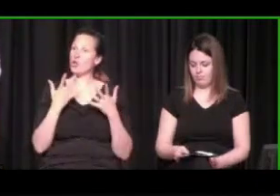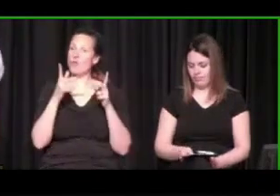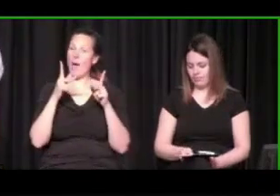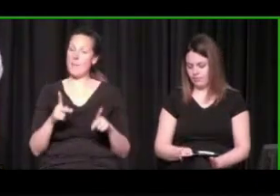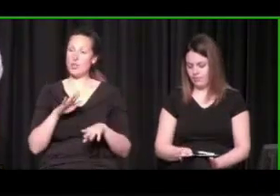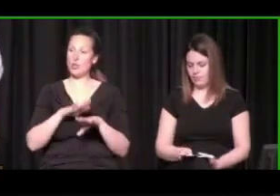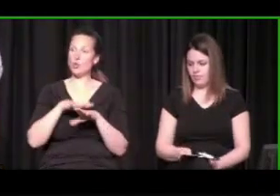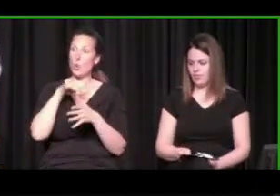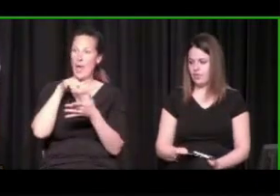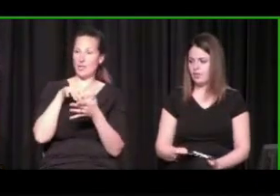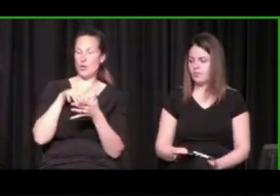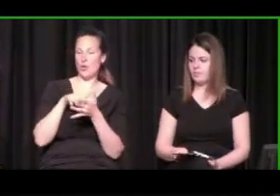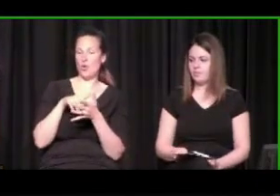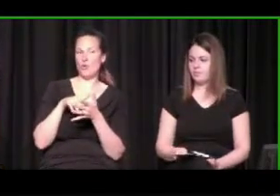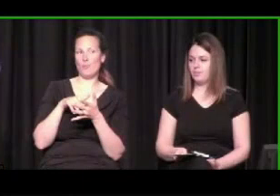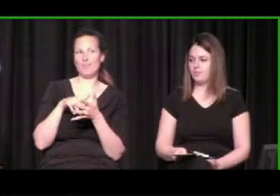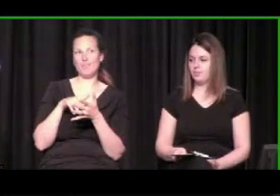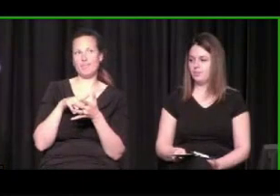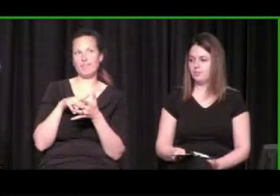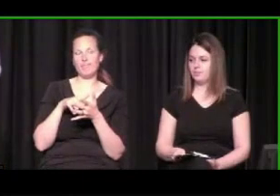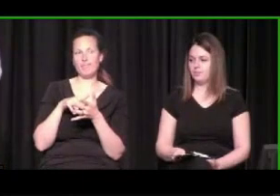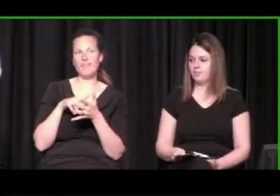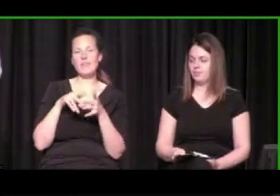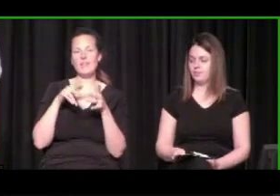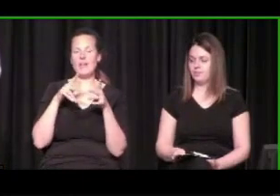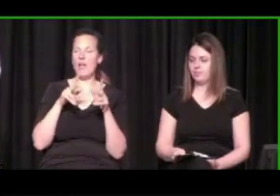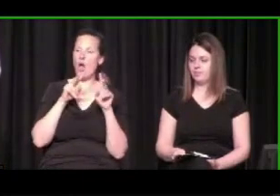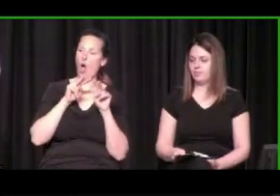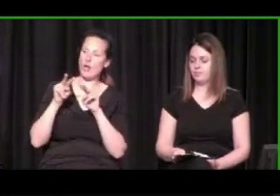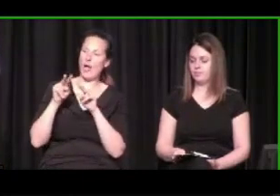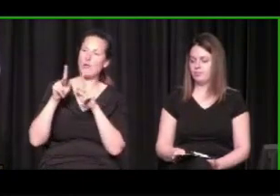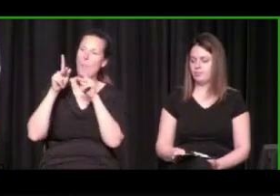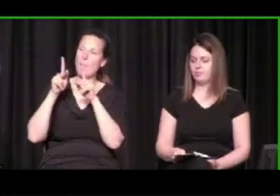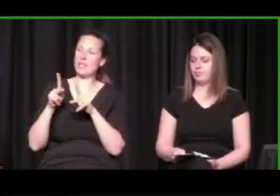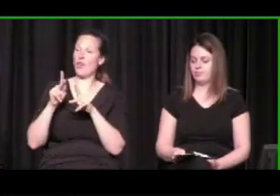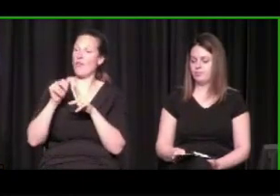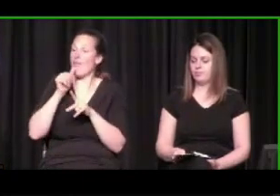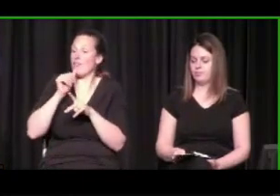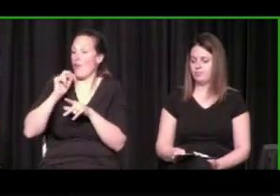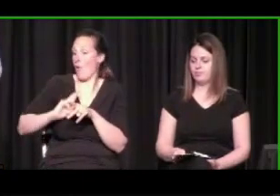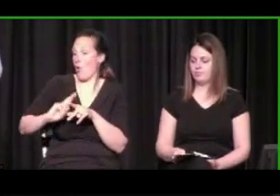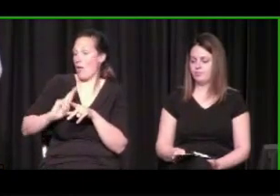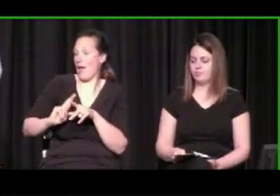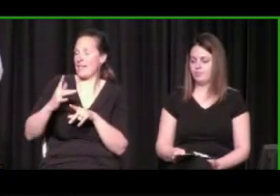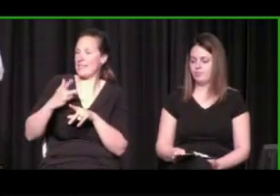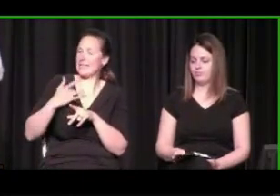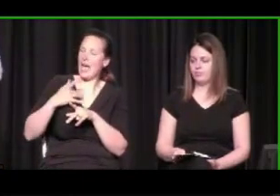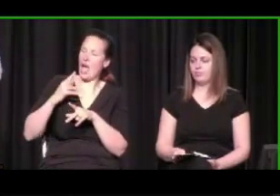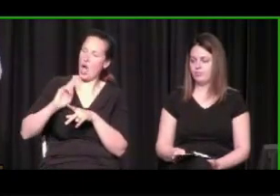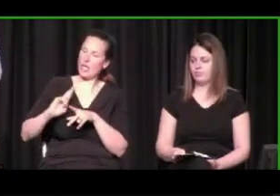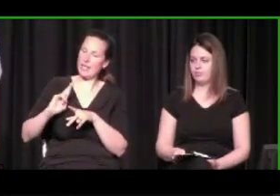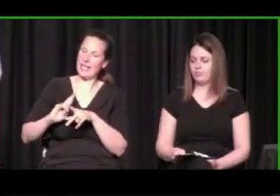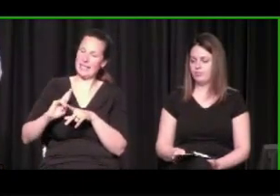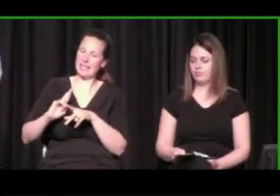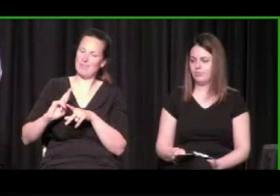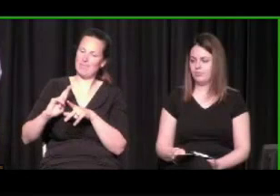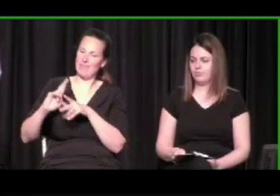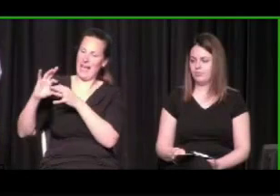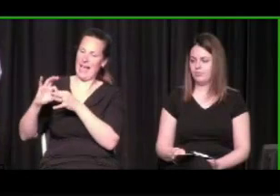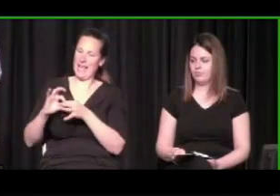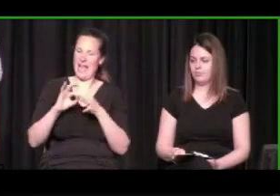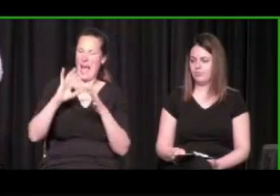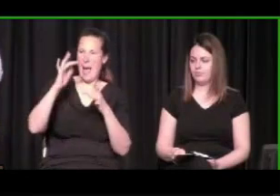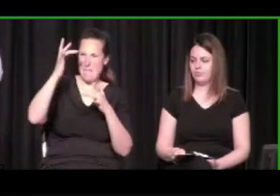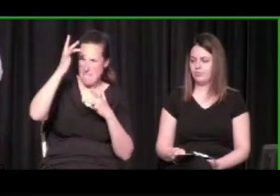personnes, notamment dans les études où on va chercher les perceptions des personnes âgées qui approchent de la retraite, voient vraiment la retraite comme quelque chose qui est associé à la maladie